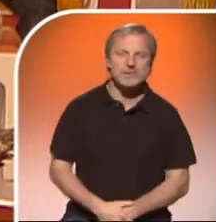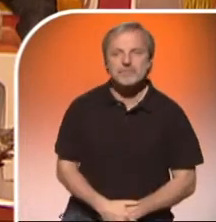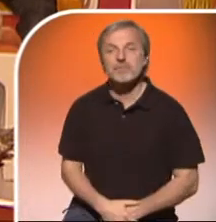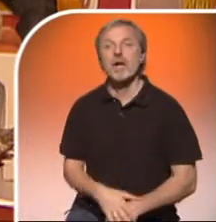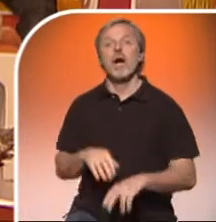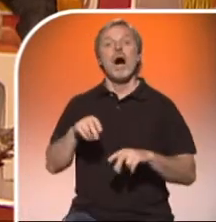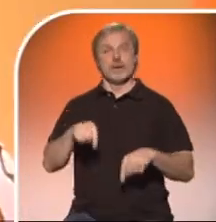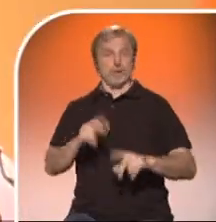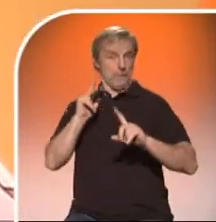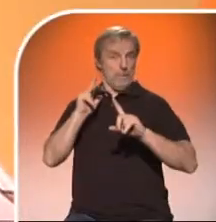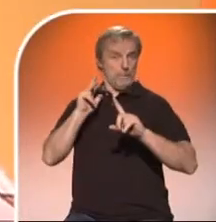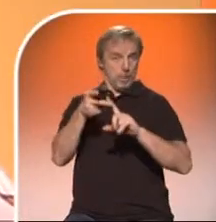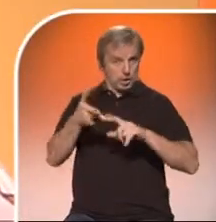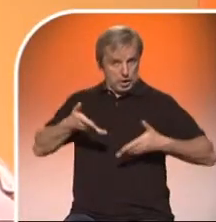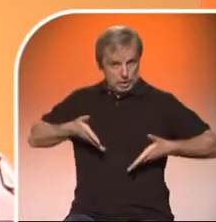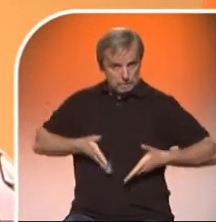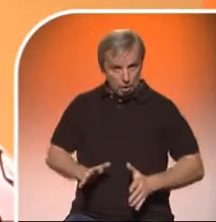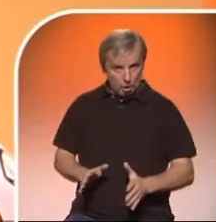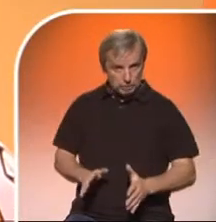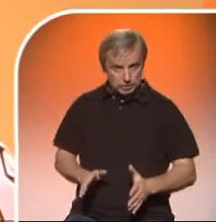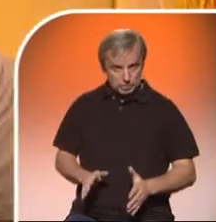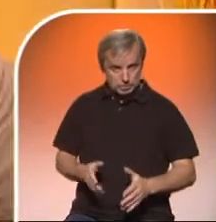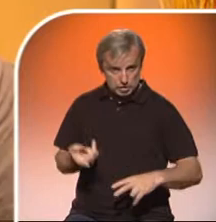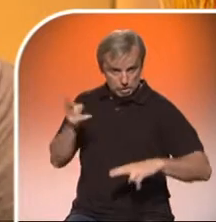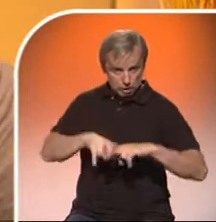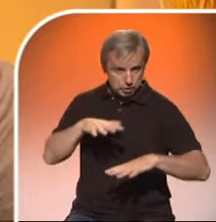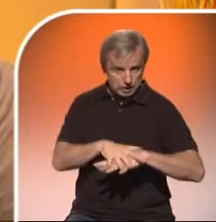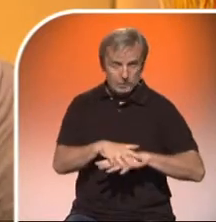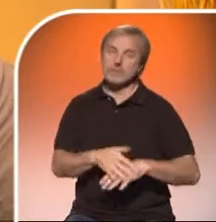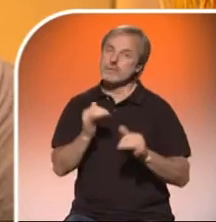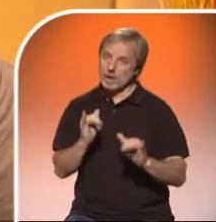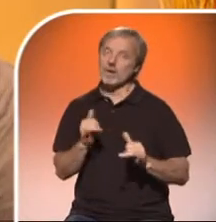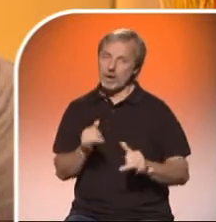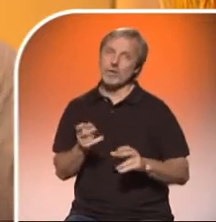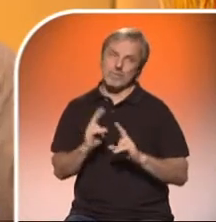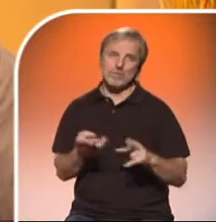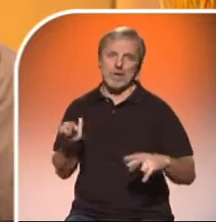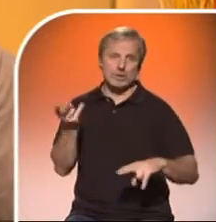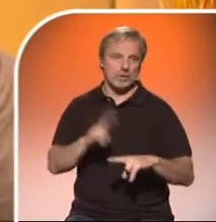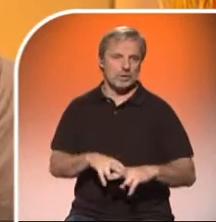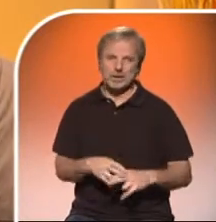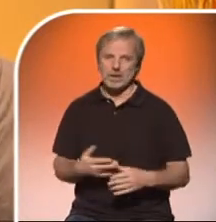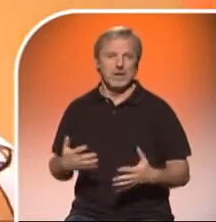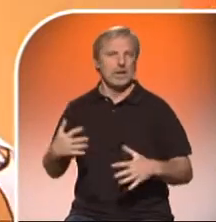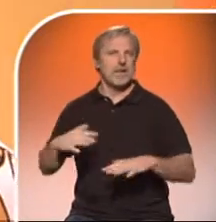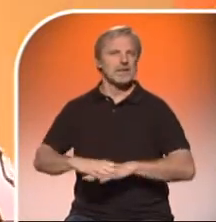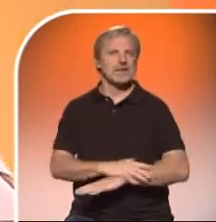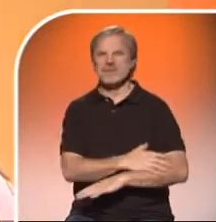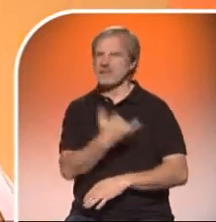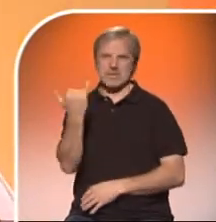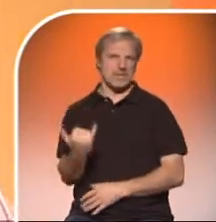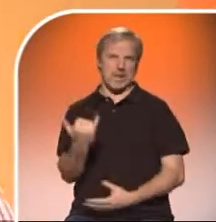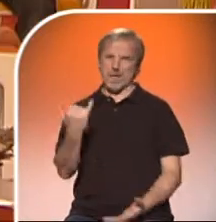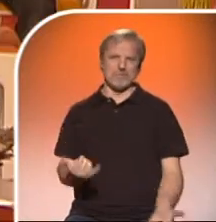možná už klidnější nebo ještě větší nervy? Já nevím, možná ještě větší nervy, no. Možná, že já se cítím slabší a slabší.